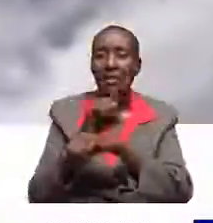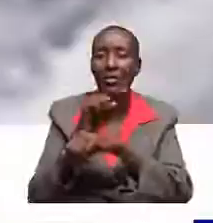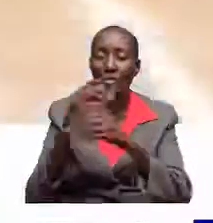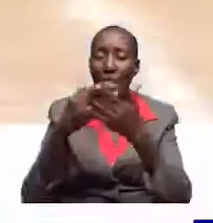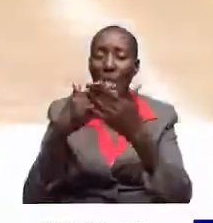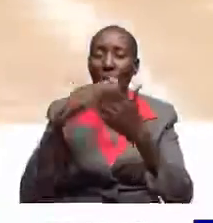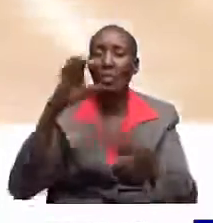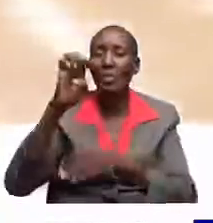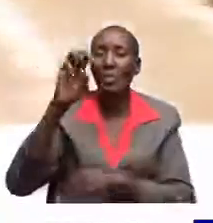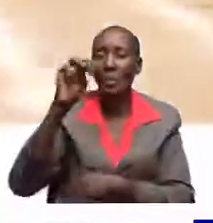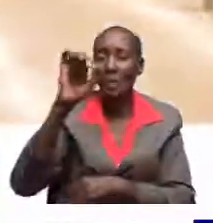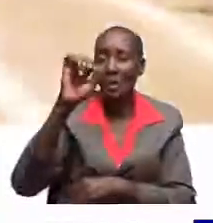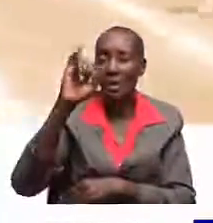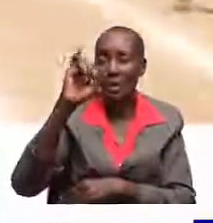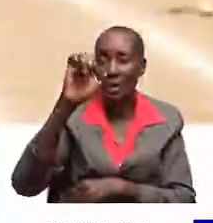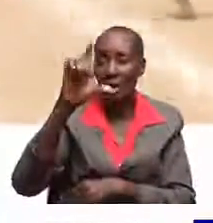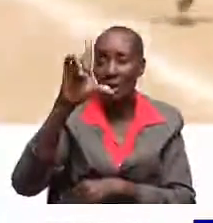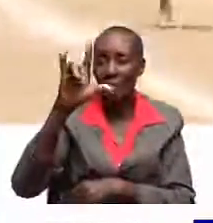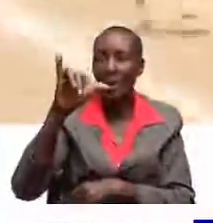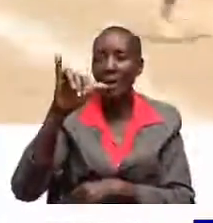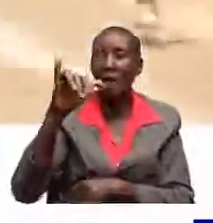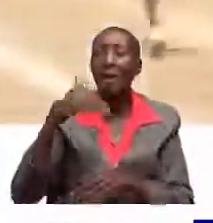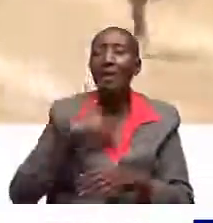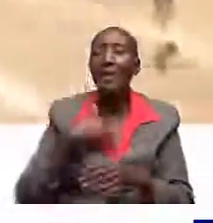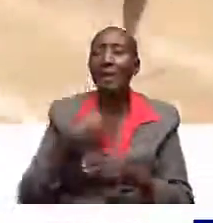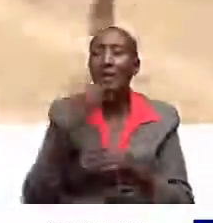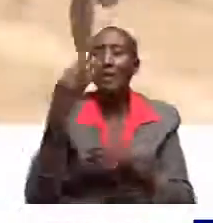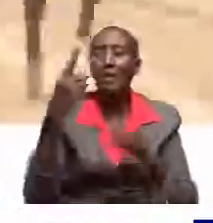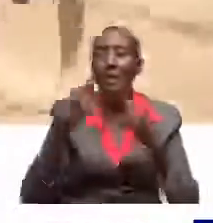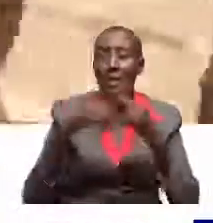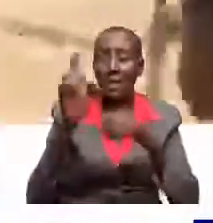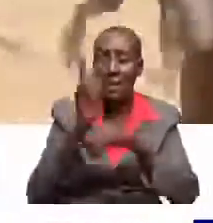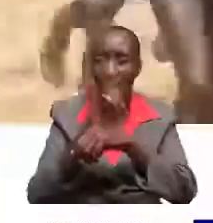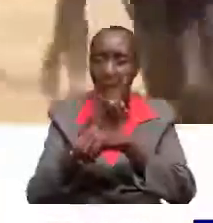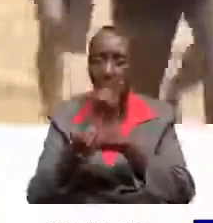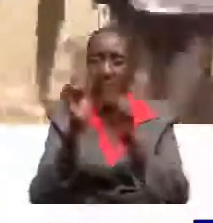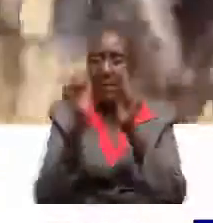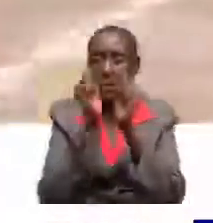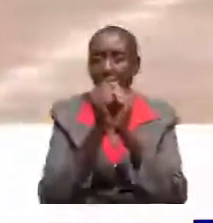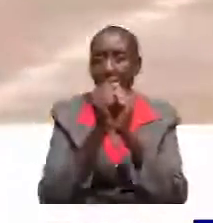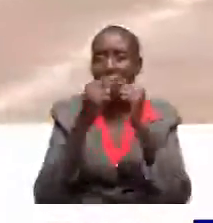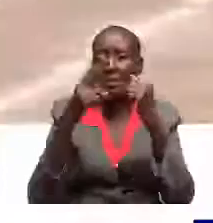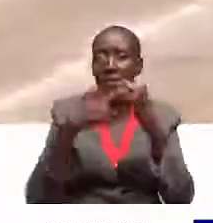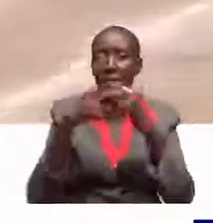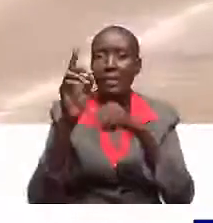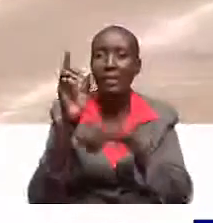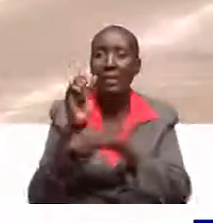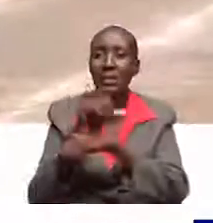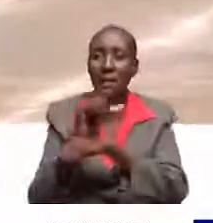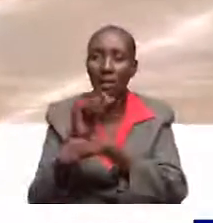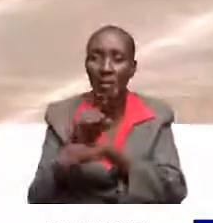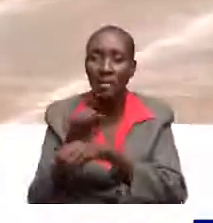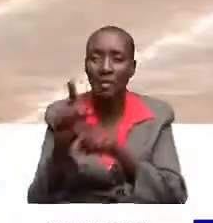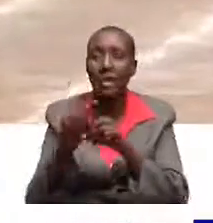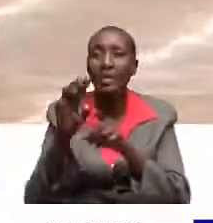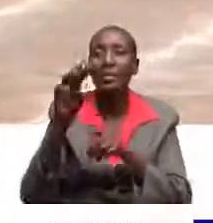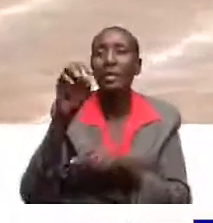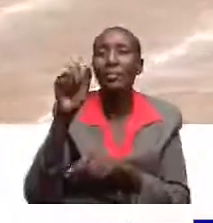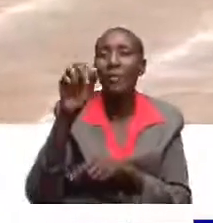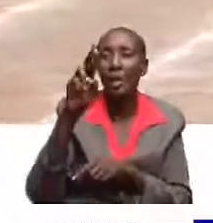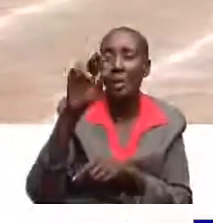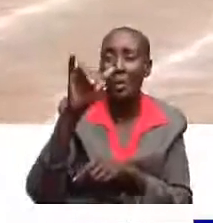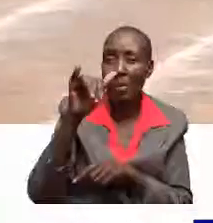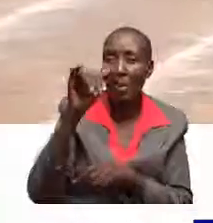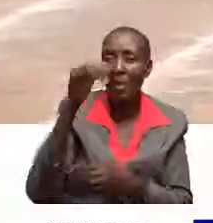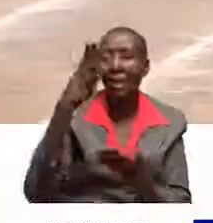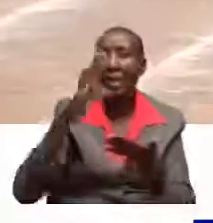Emily Chebet aliyeandikisha dakika 36 sekunde 17 naye Mary Chepkirui